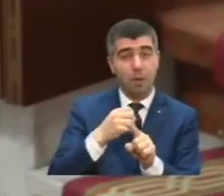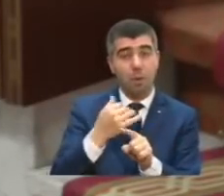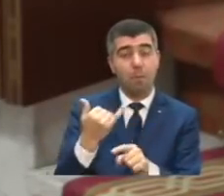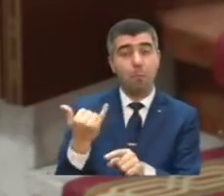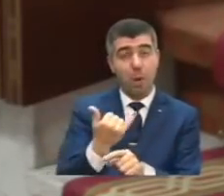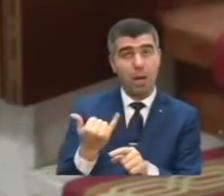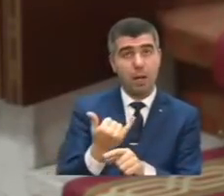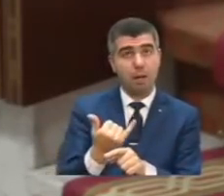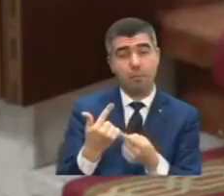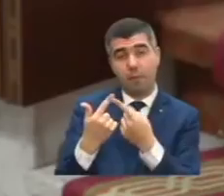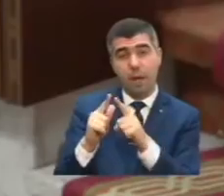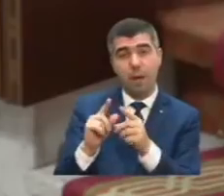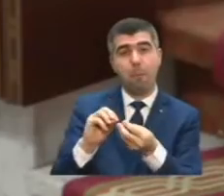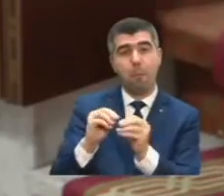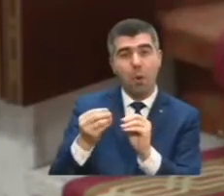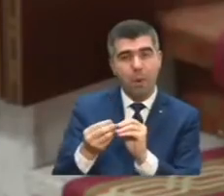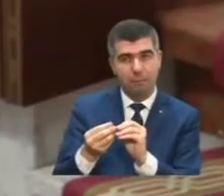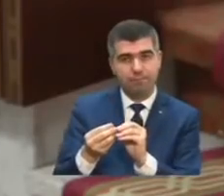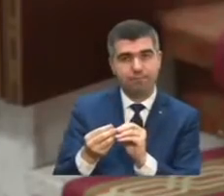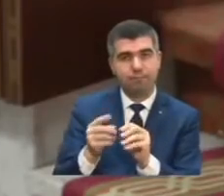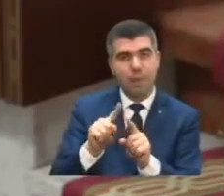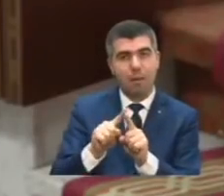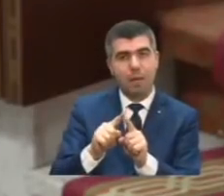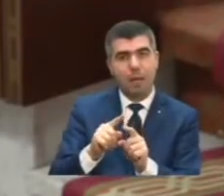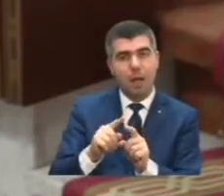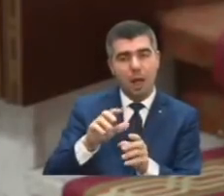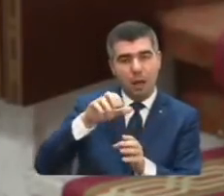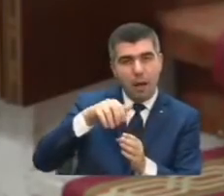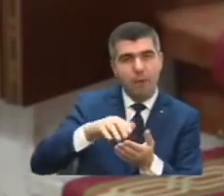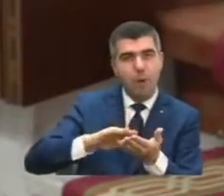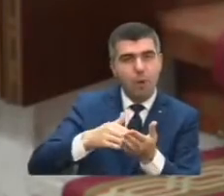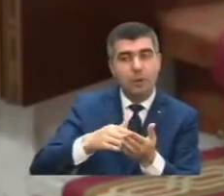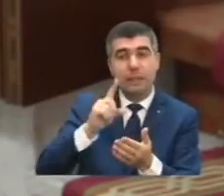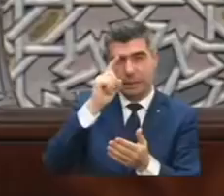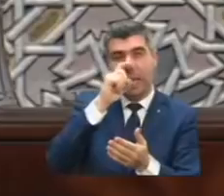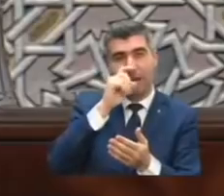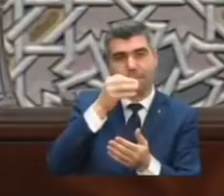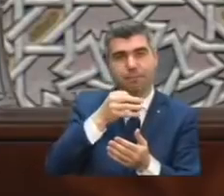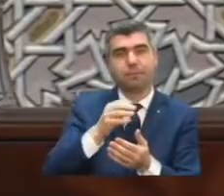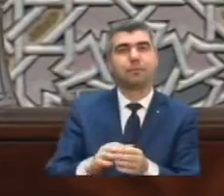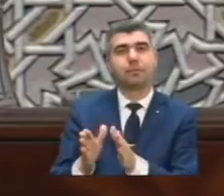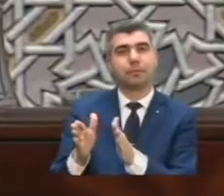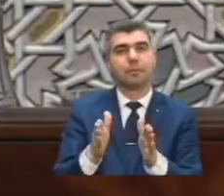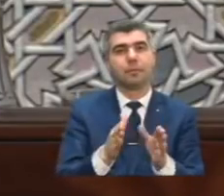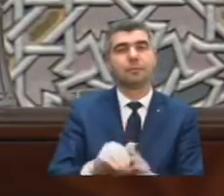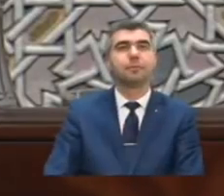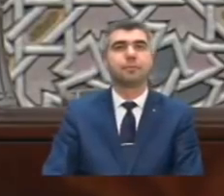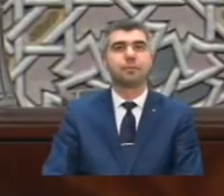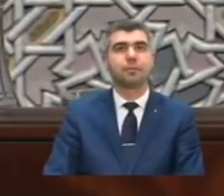ديال المقاليع، اللي انا تنعرف تأرق البال ديال الساده المنتخبين. شكرا السيد الرئيس. تعقيب سيد النائب.